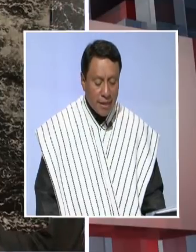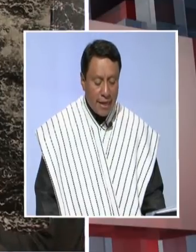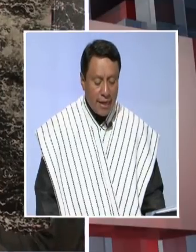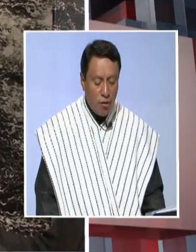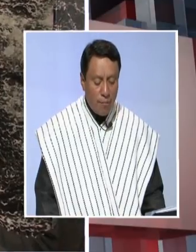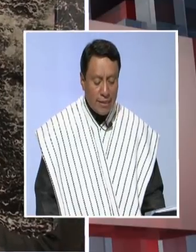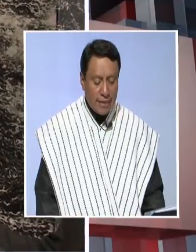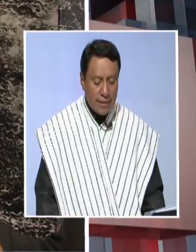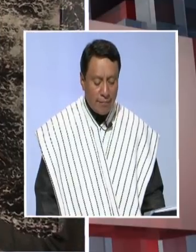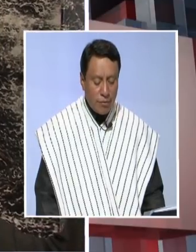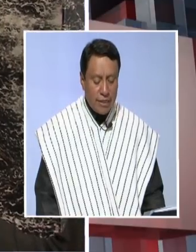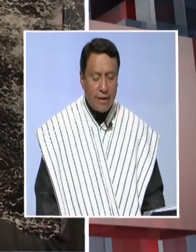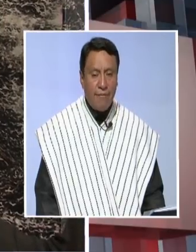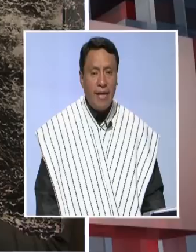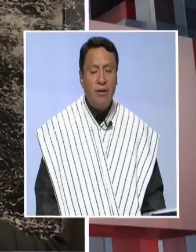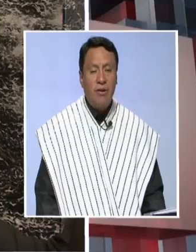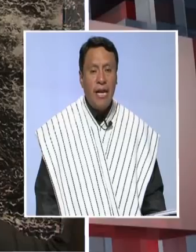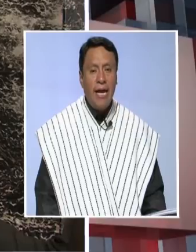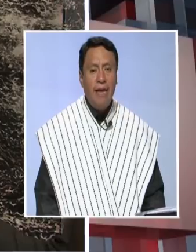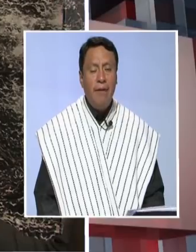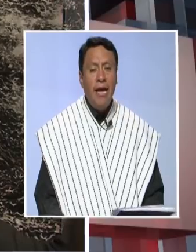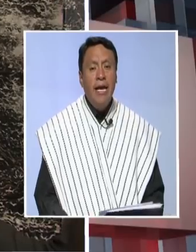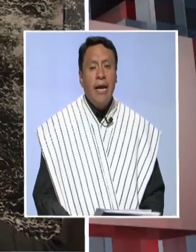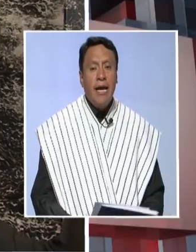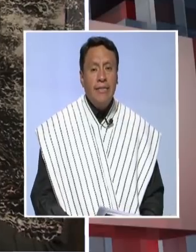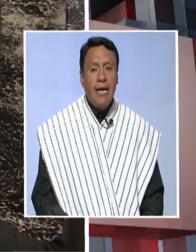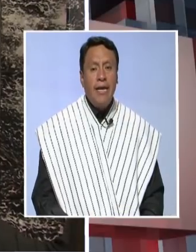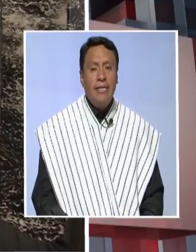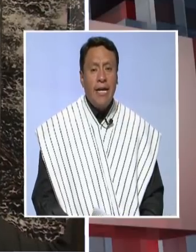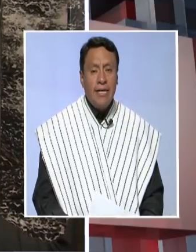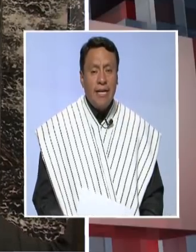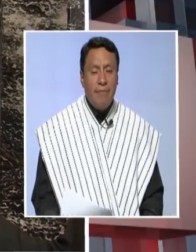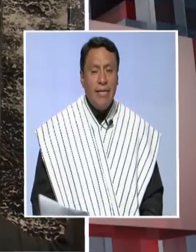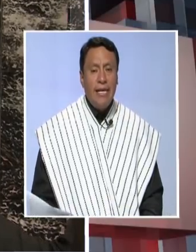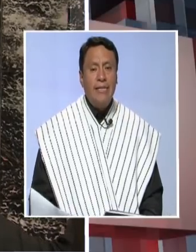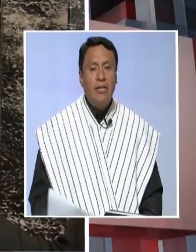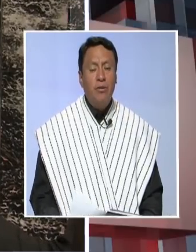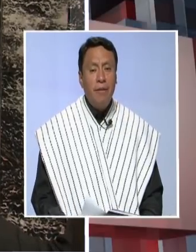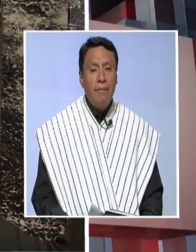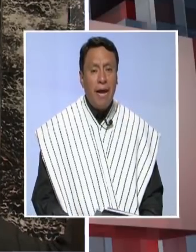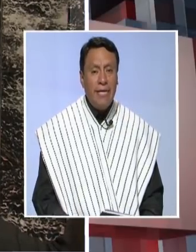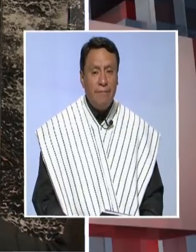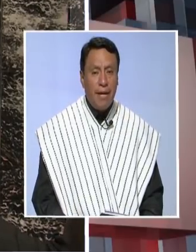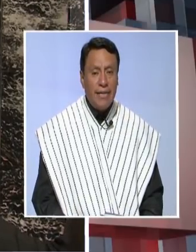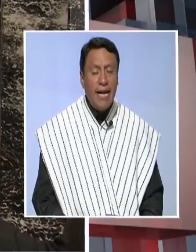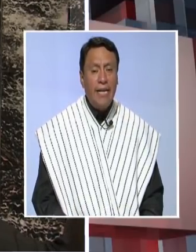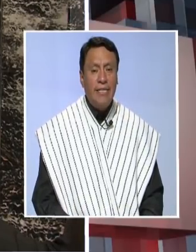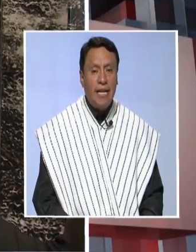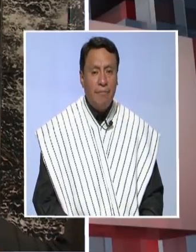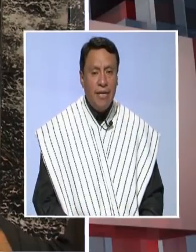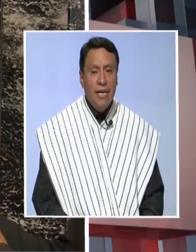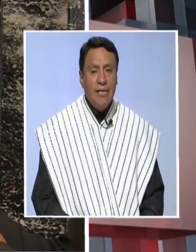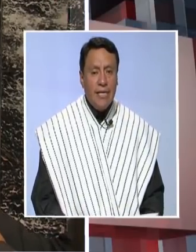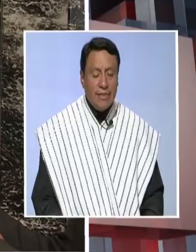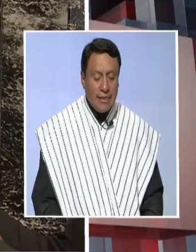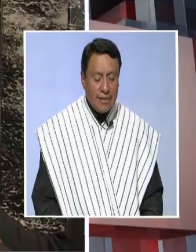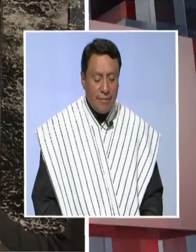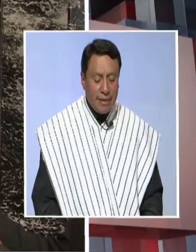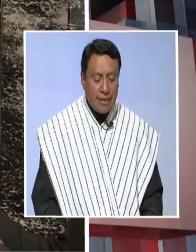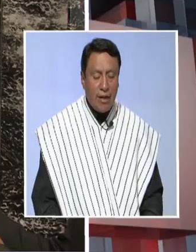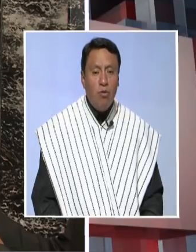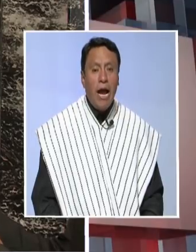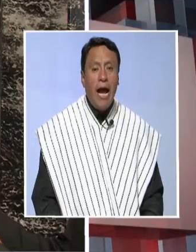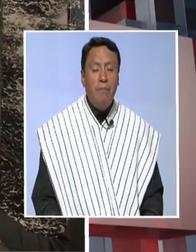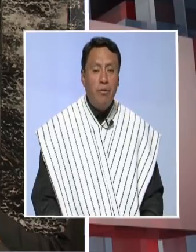nishpaka, kainyaupa yakta pusha Rafael Correa ima, kashna yankashka manta rikunami ajipaktanka nishkami,